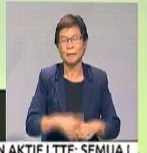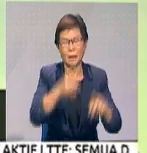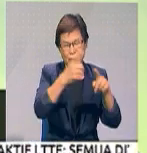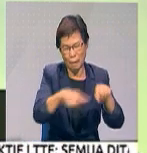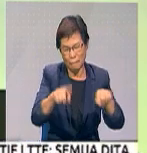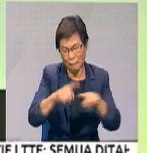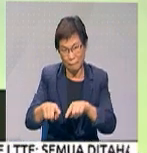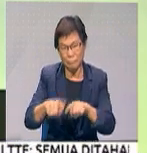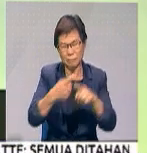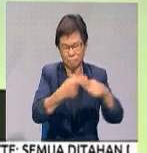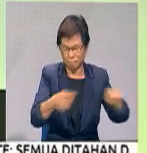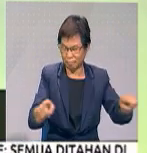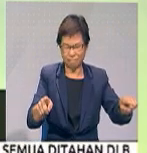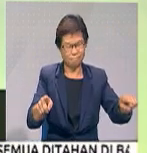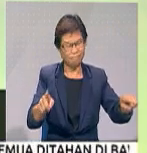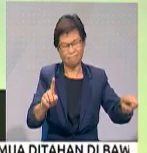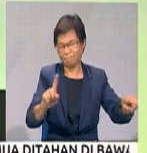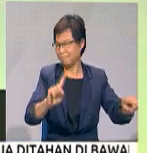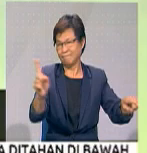Perbezaan ini tidak seharusnya